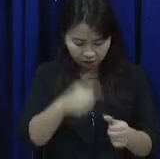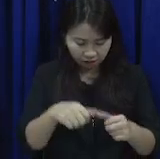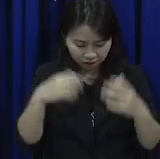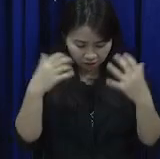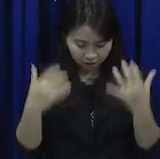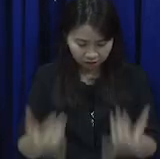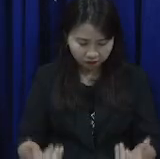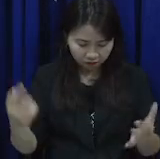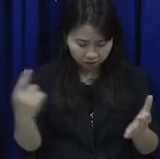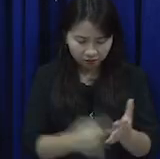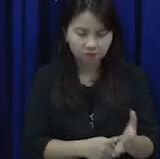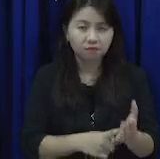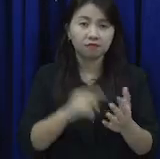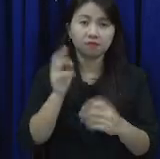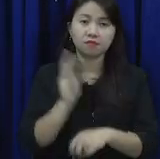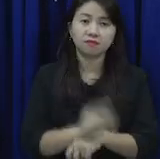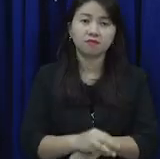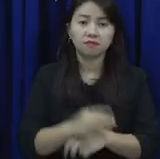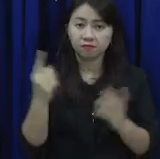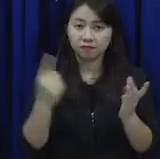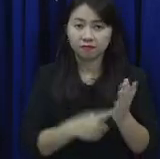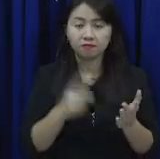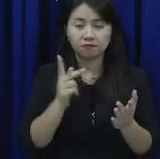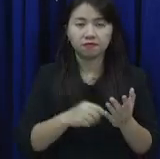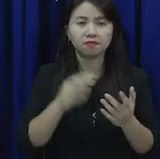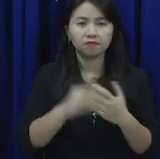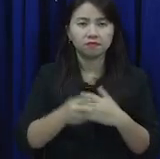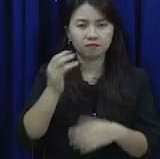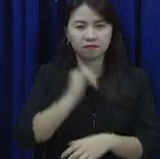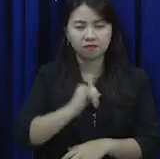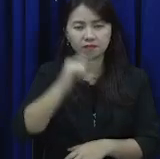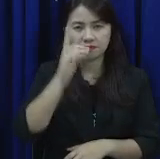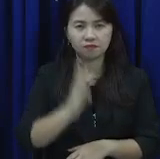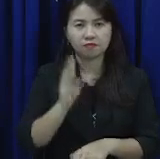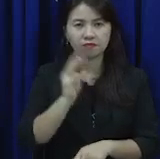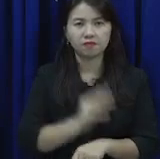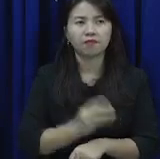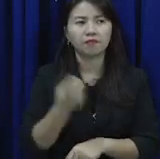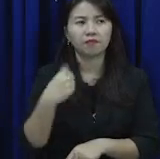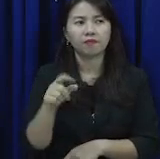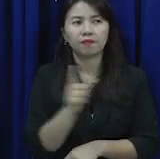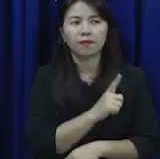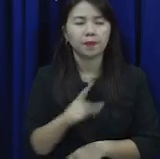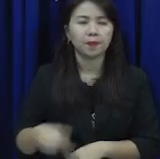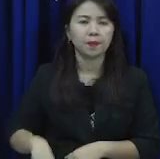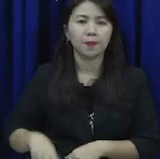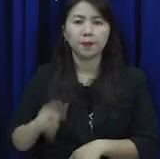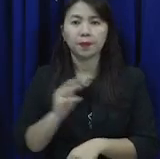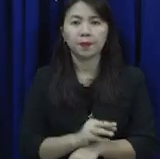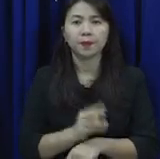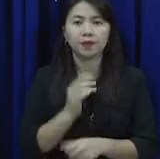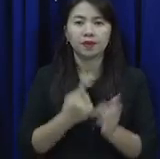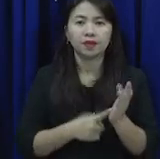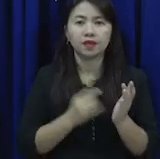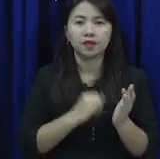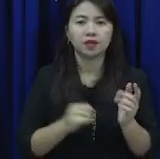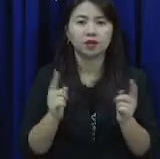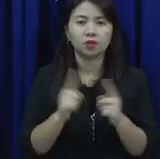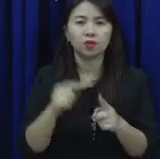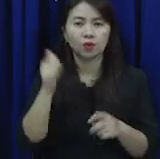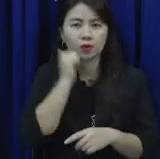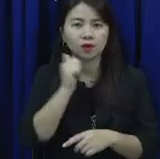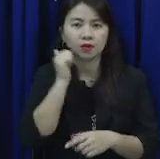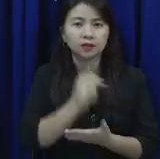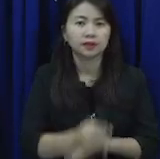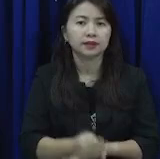this Ministry this program is God's Ministry This Is The Lord's Ministry This is to everyday help